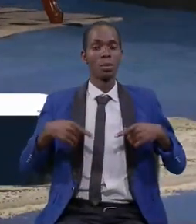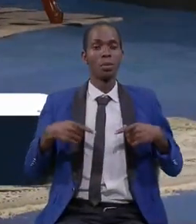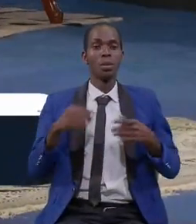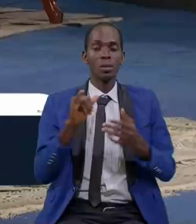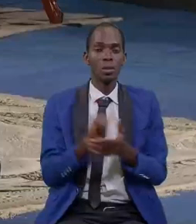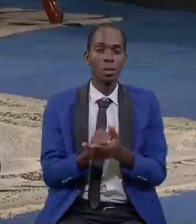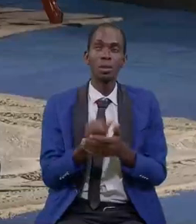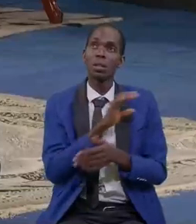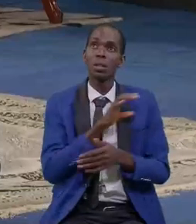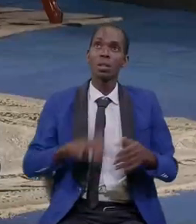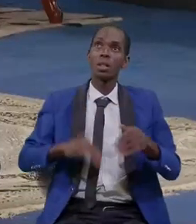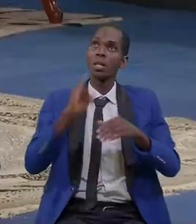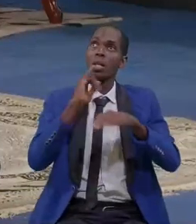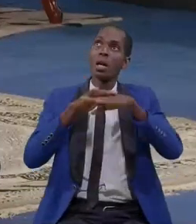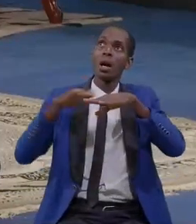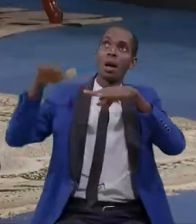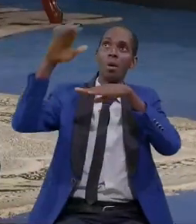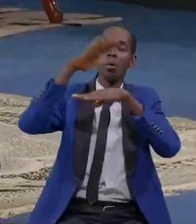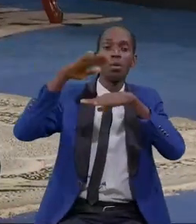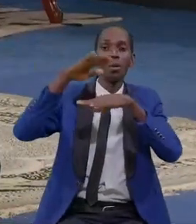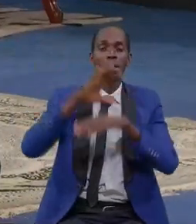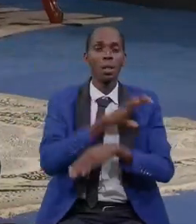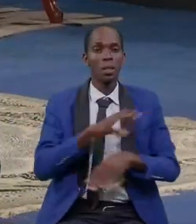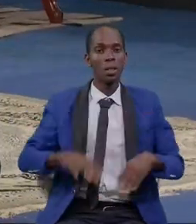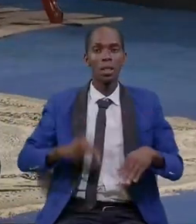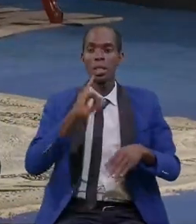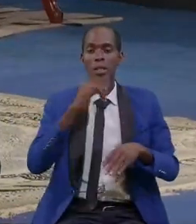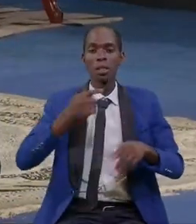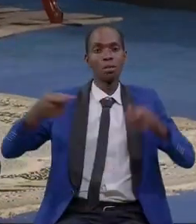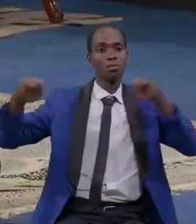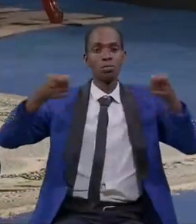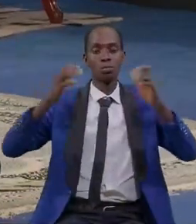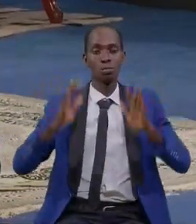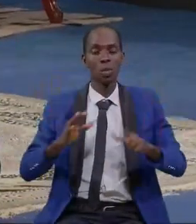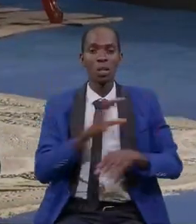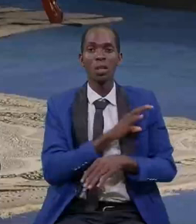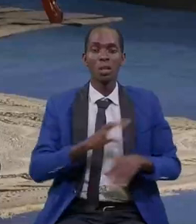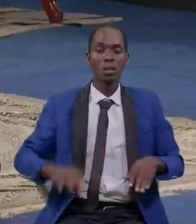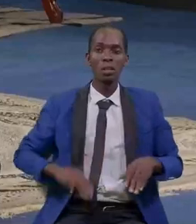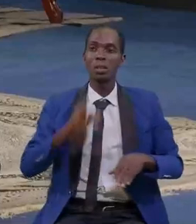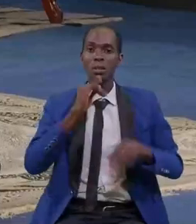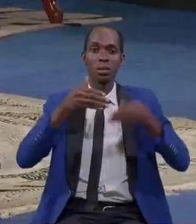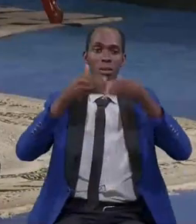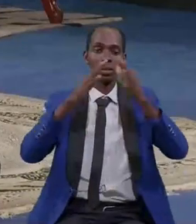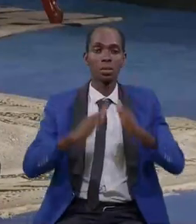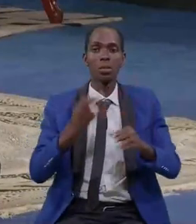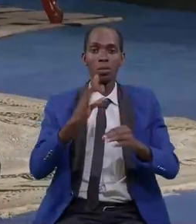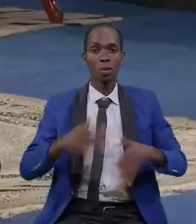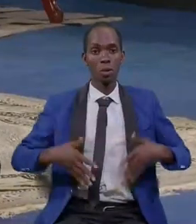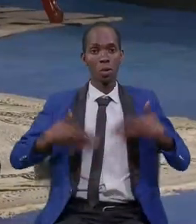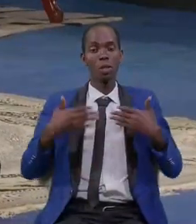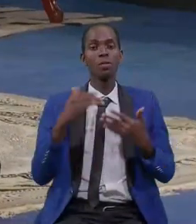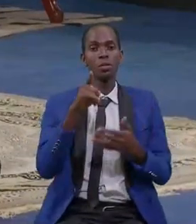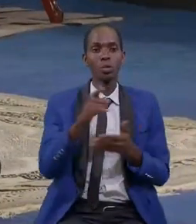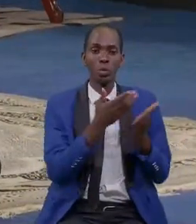vis ta vie, et que Christ est au-dessus, est le contrôleur, et c'est lui qui dirige ta vie, tu apportes